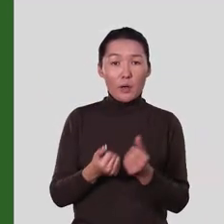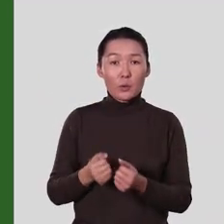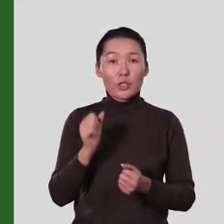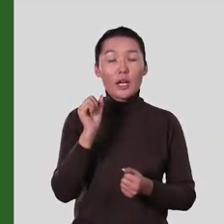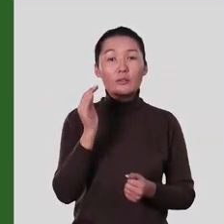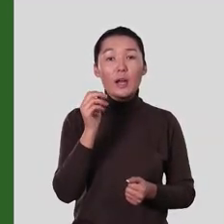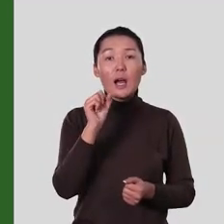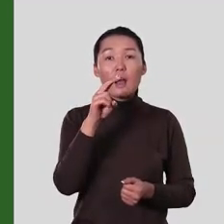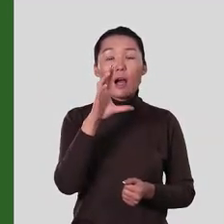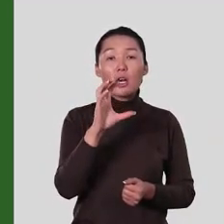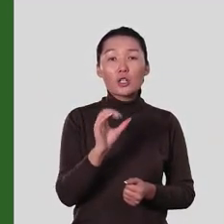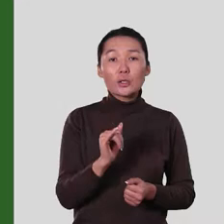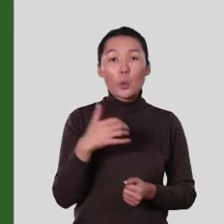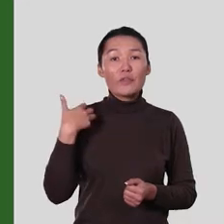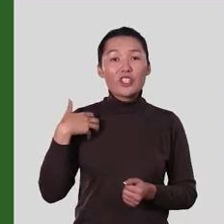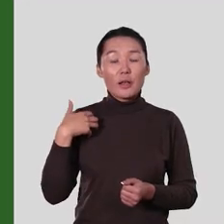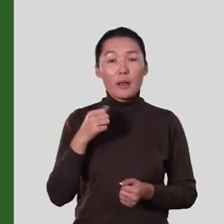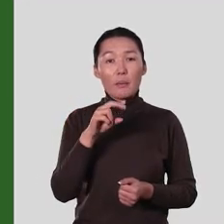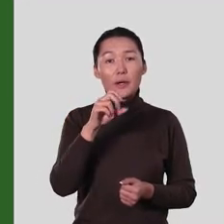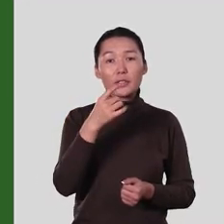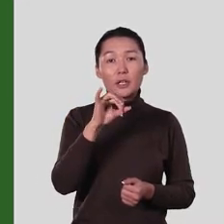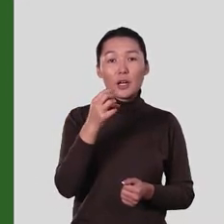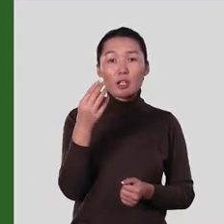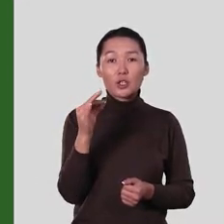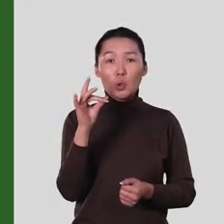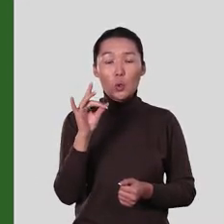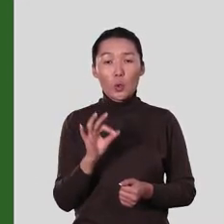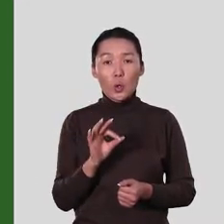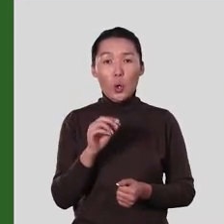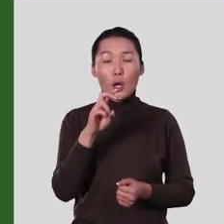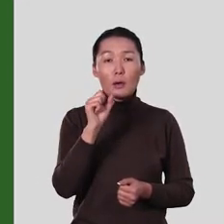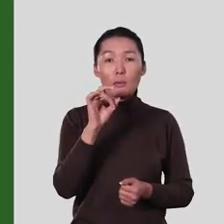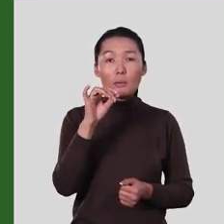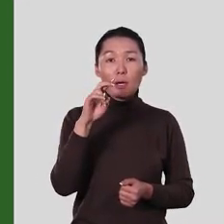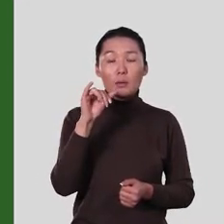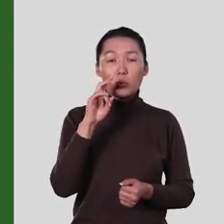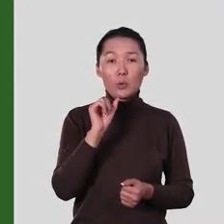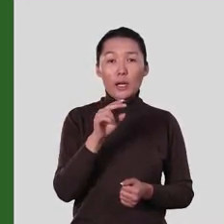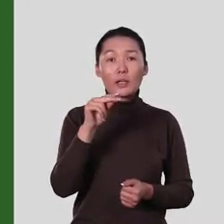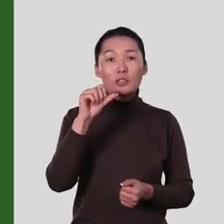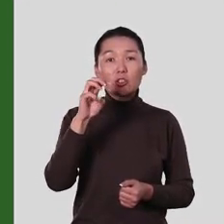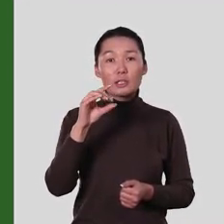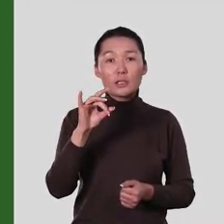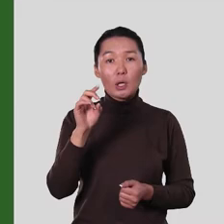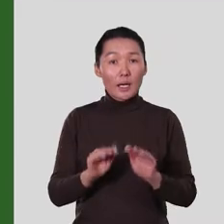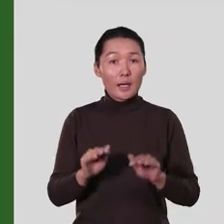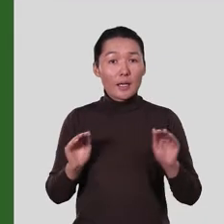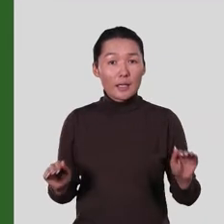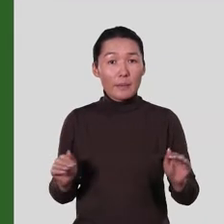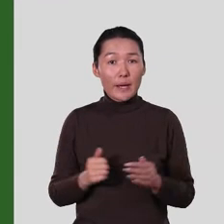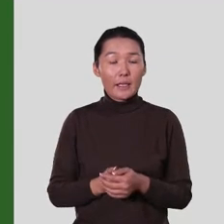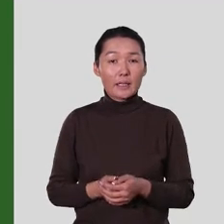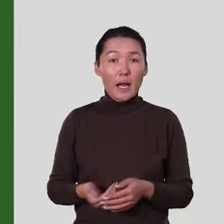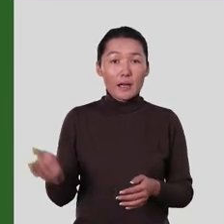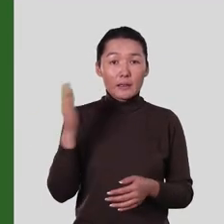Аксу, Джалабаде, Карашоро, Барбулак, Чатыркюль. Ребята,